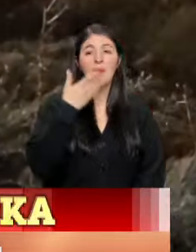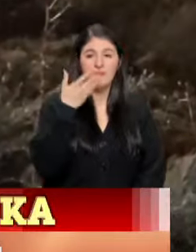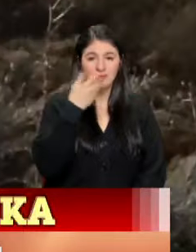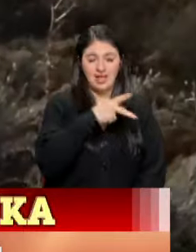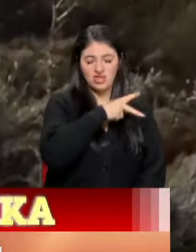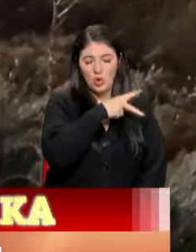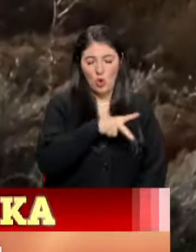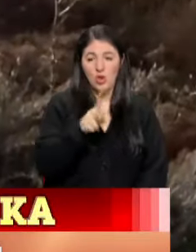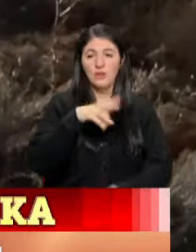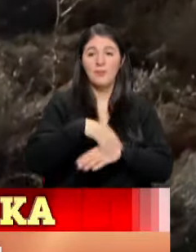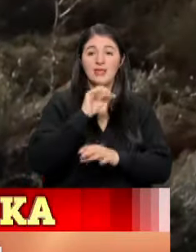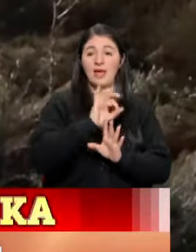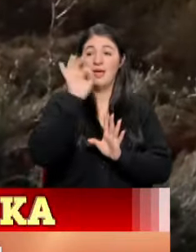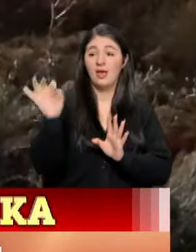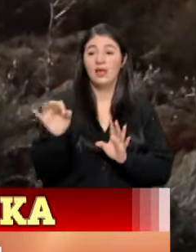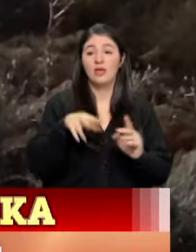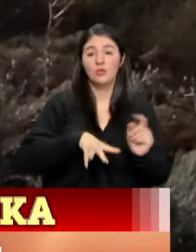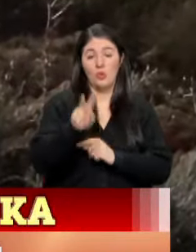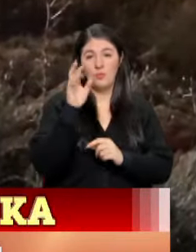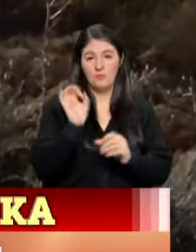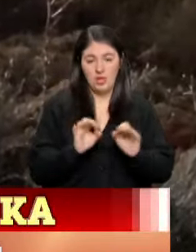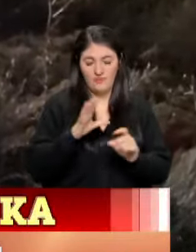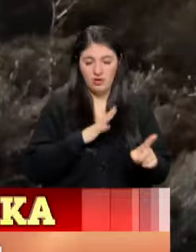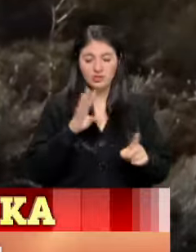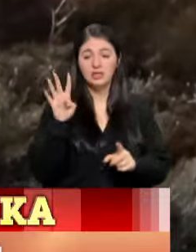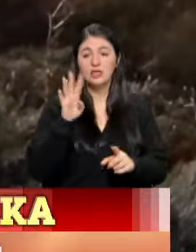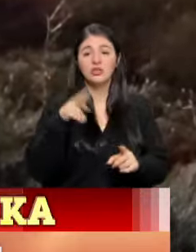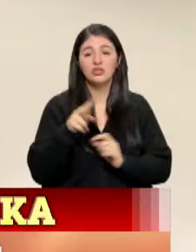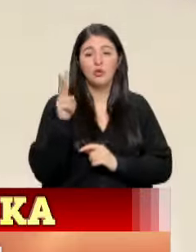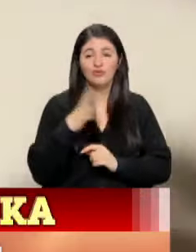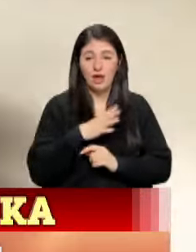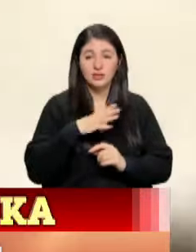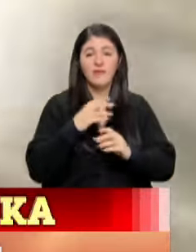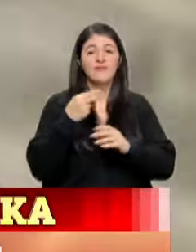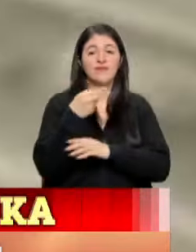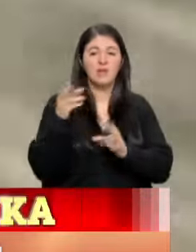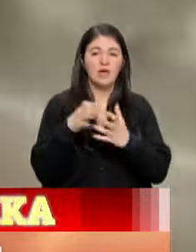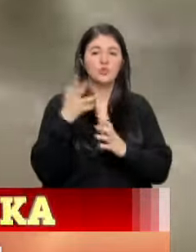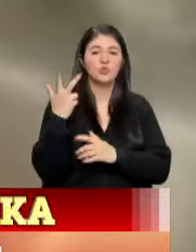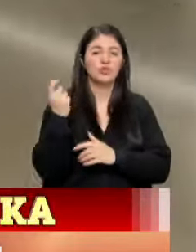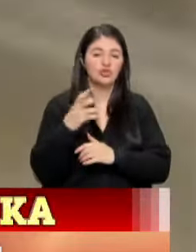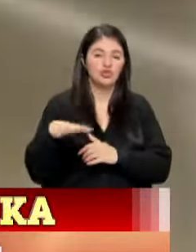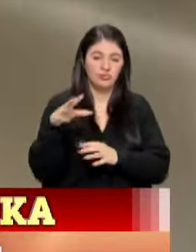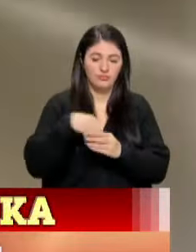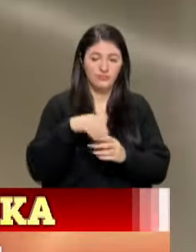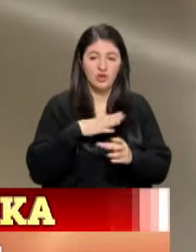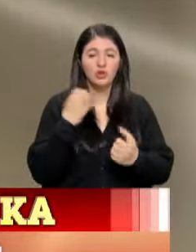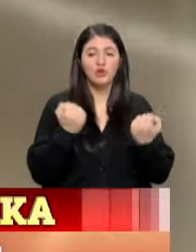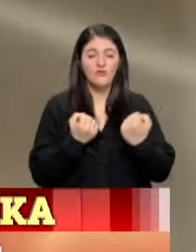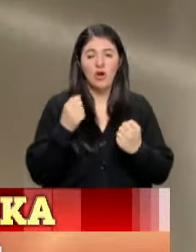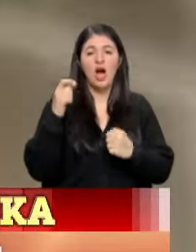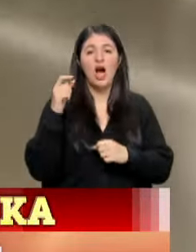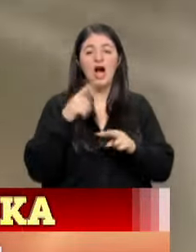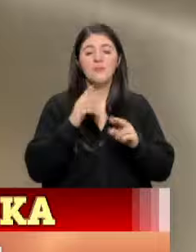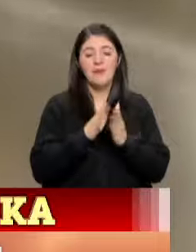Marmaris'ten hareketle Mardin'e gitmek üzere yola çıktı yolcu otobüsü. 40 yolcu vardı içinde. Otobüs firması ekibindense 3 kişi. Şoför Mersin